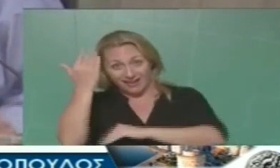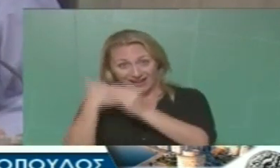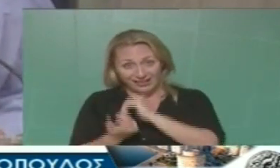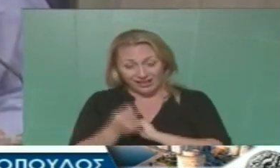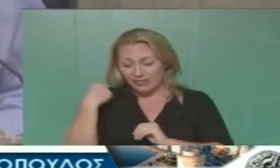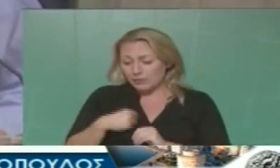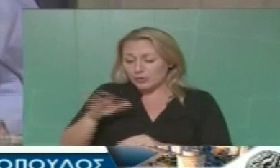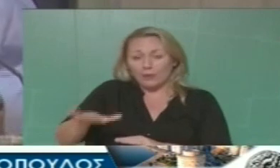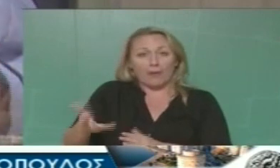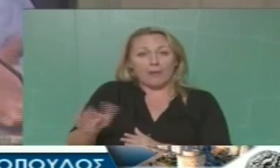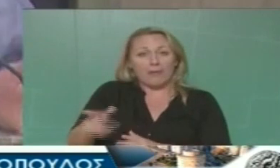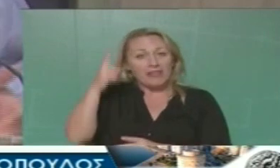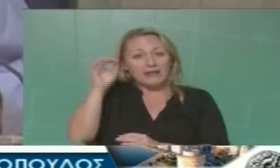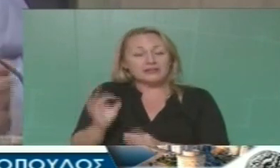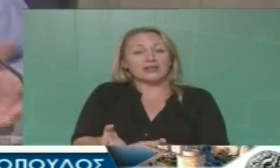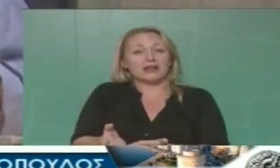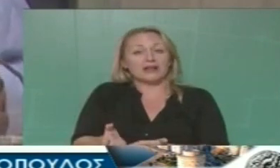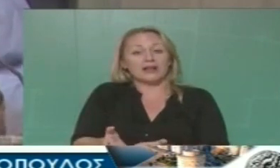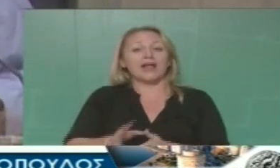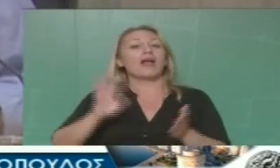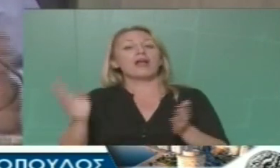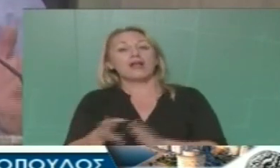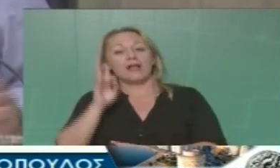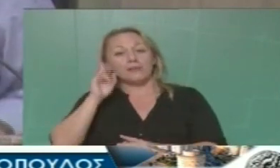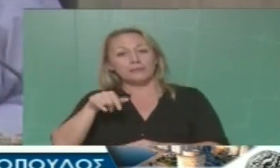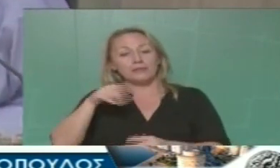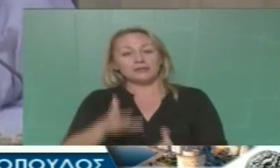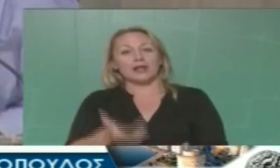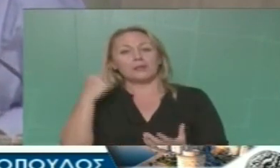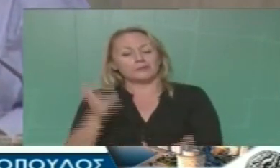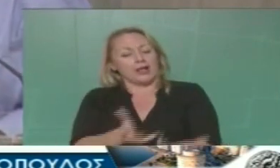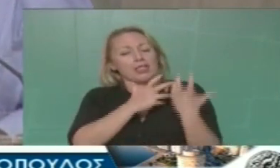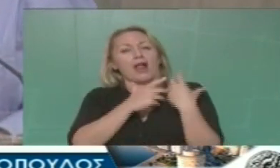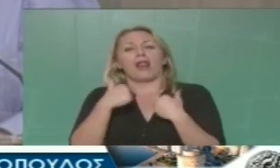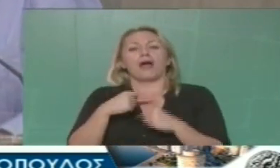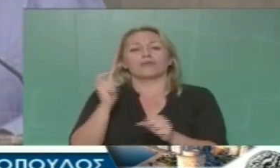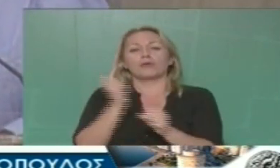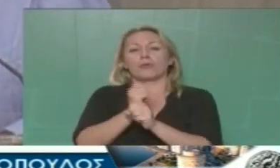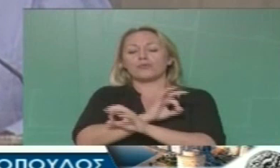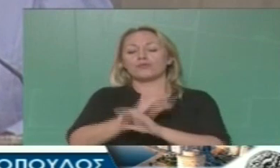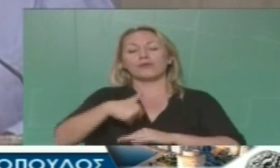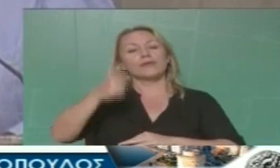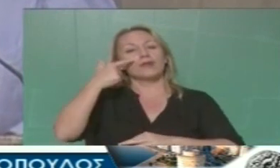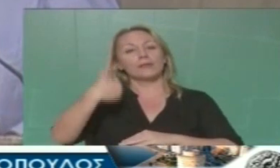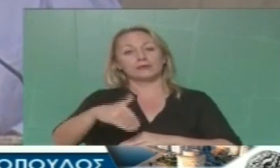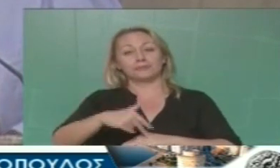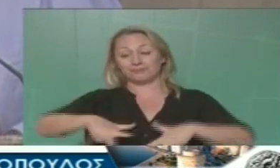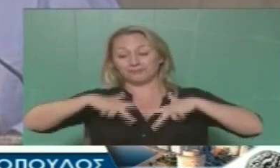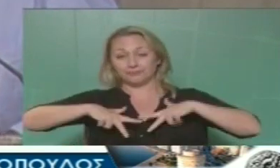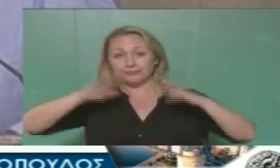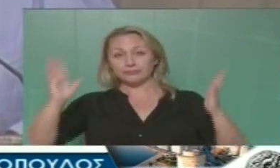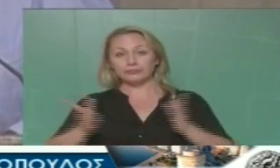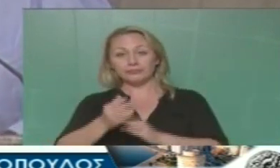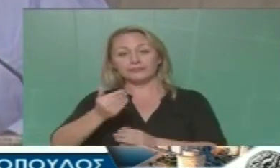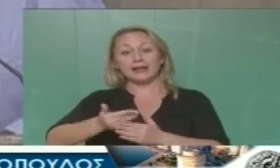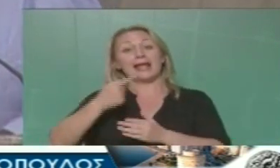του Δημοτικού, αρκεί βέβαια να πάρουμε το έργο και βλέπουμε μετά τι κάνουμε, αυτή ήταν η λογική, για το γεγονός ότι κάθε κυβέρνηση μπορεί πριν